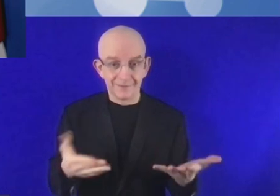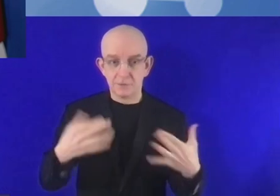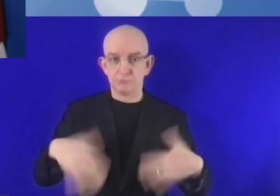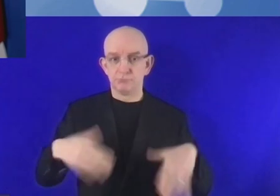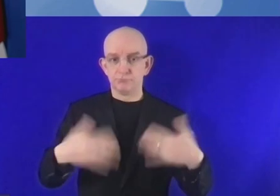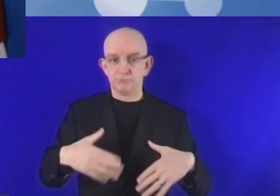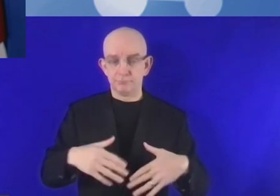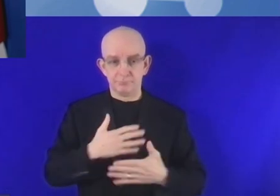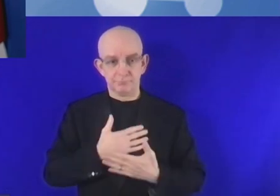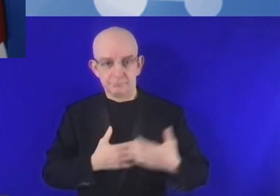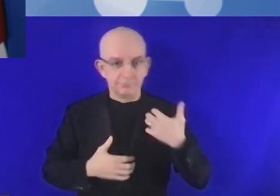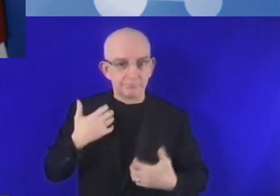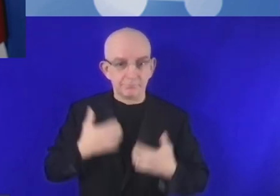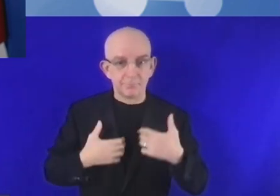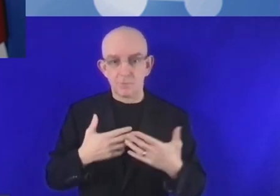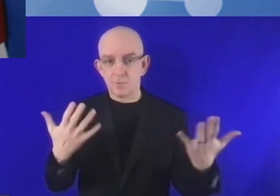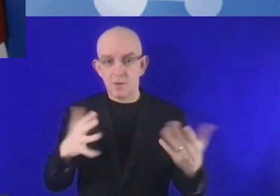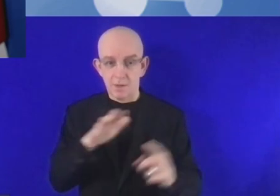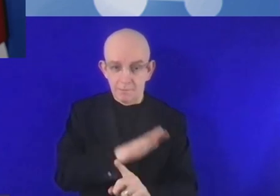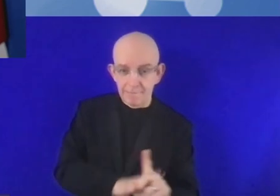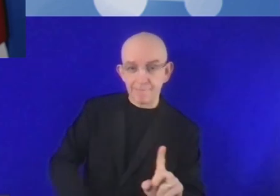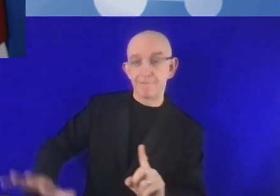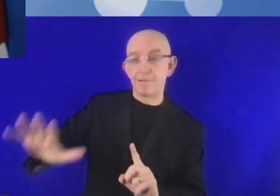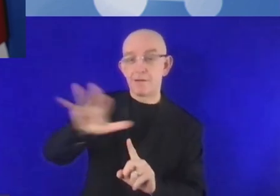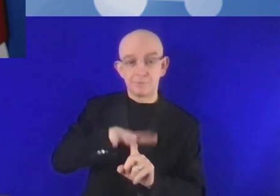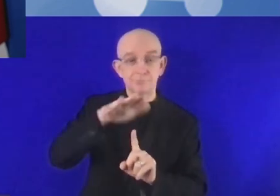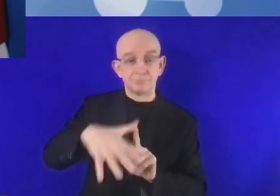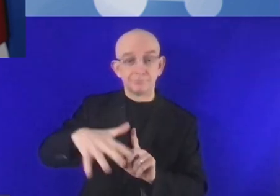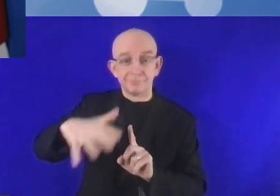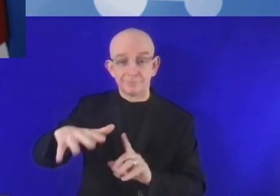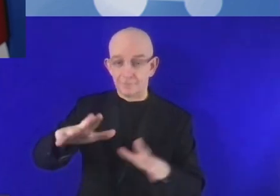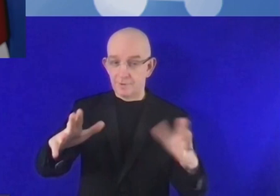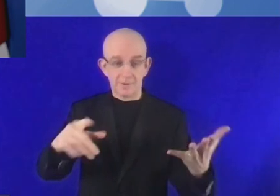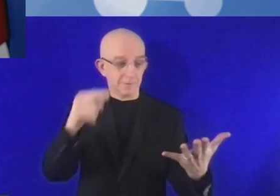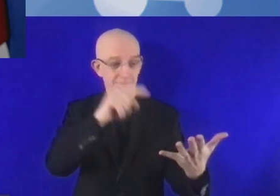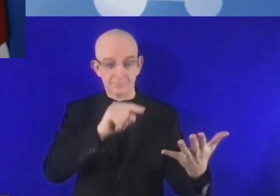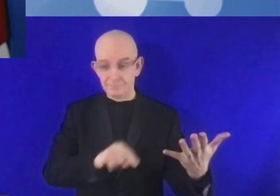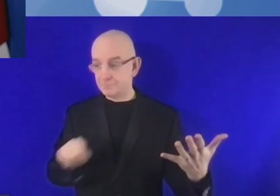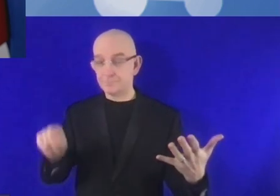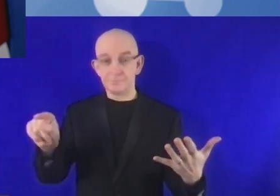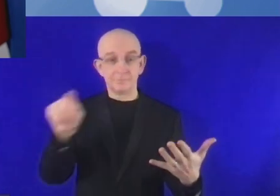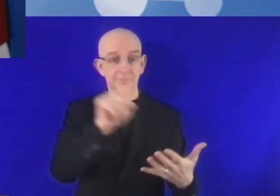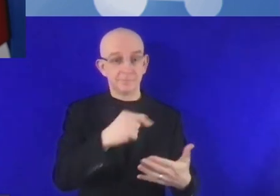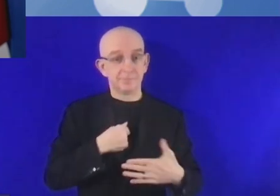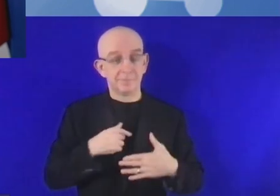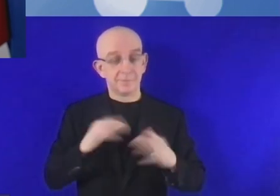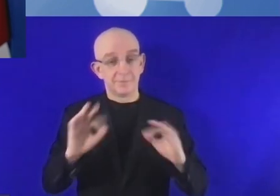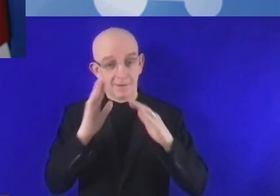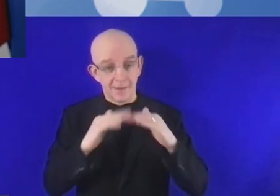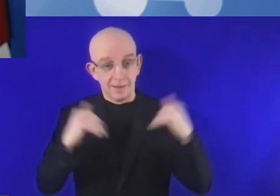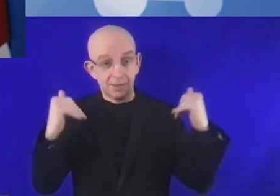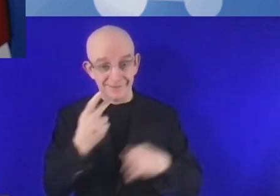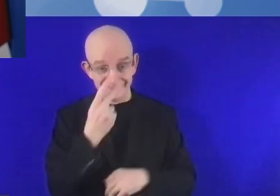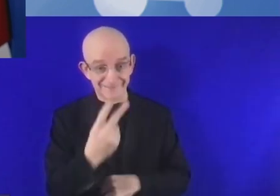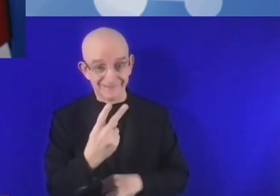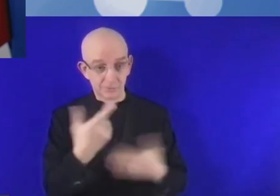utalentowanych, twórczych mieszkańców. Mam nadzieję, że Państwo docenią wyjątkowe walory tego regionu. Cieszę się również,